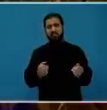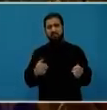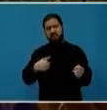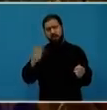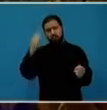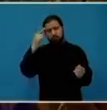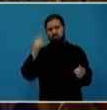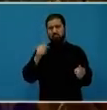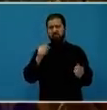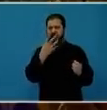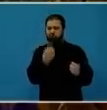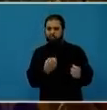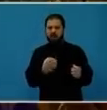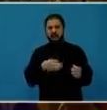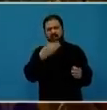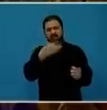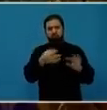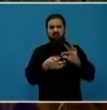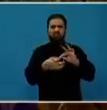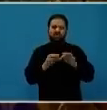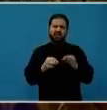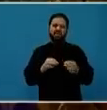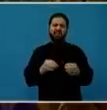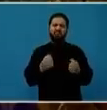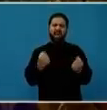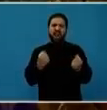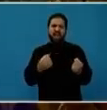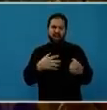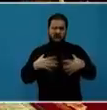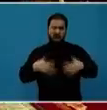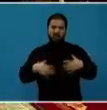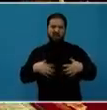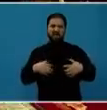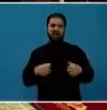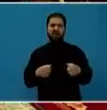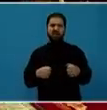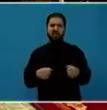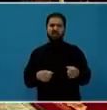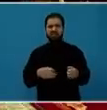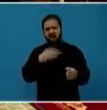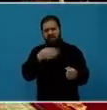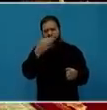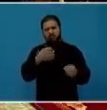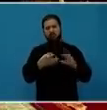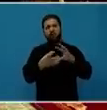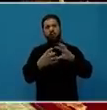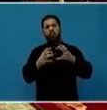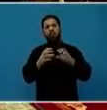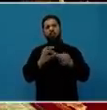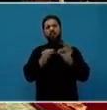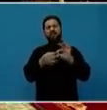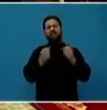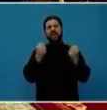Eu știu, la supărare, la mânie, atunci le adresează copiilor anumite cuvinte.